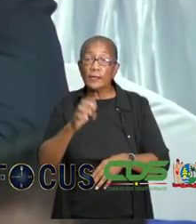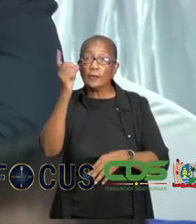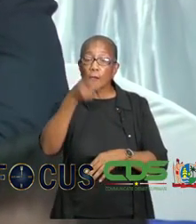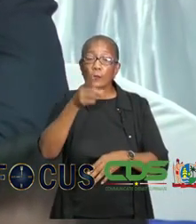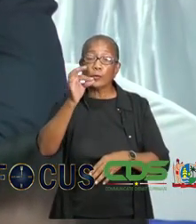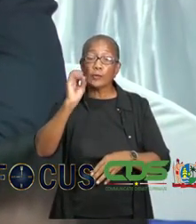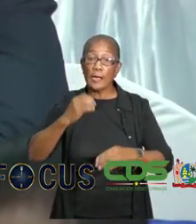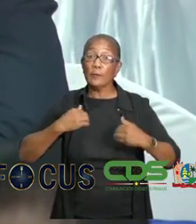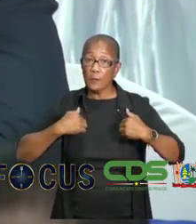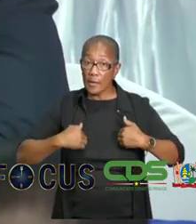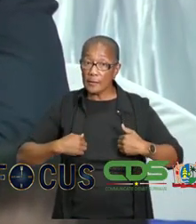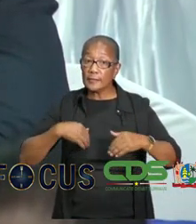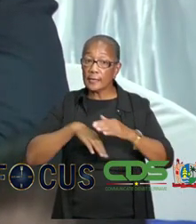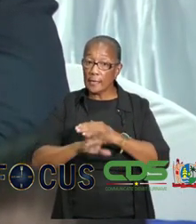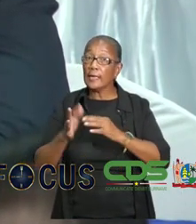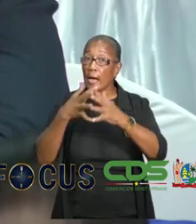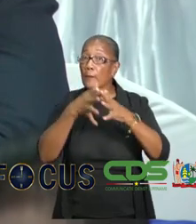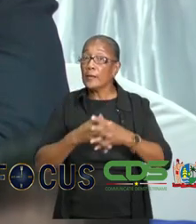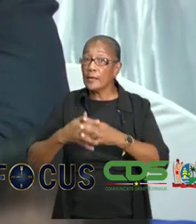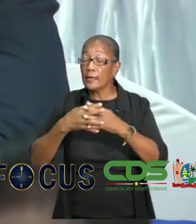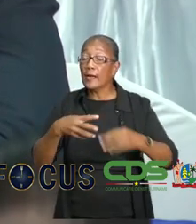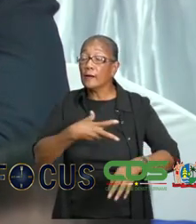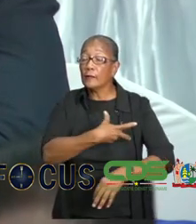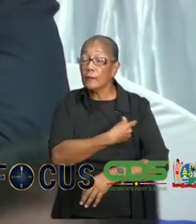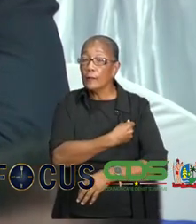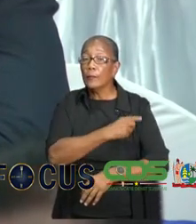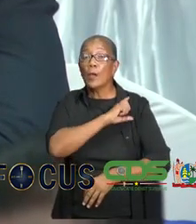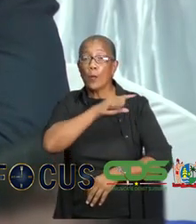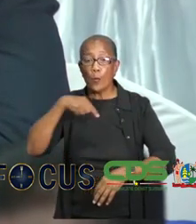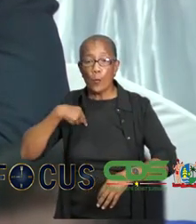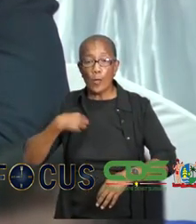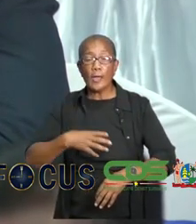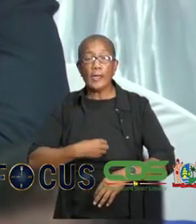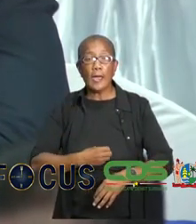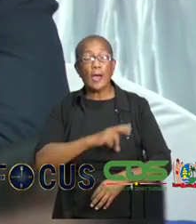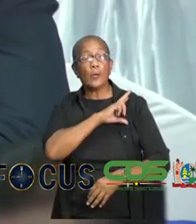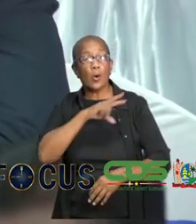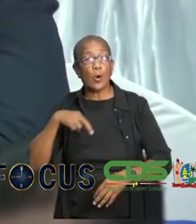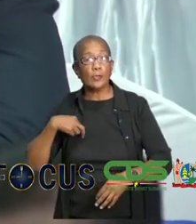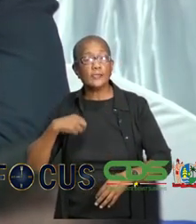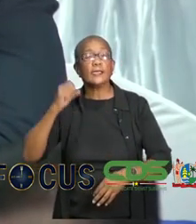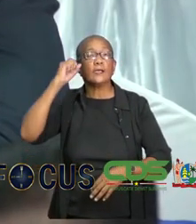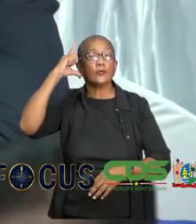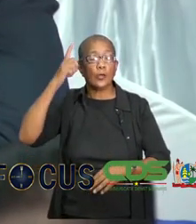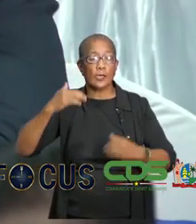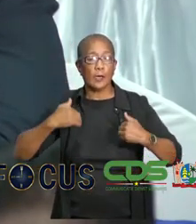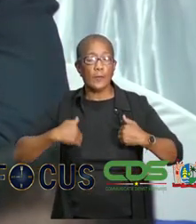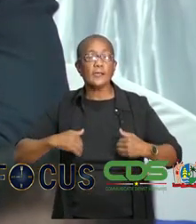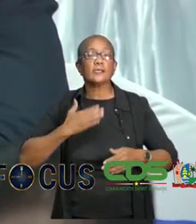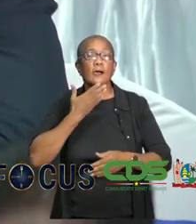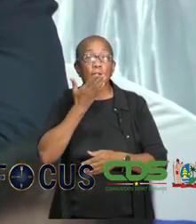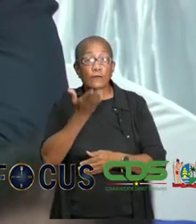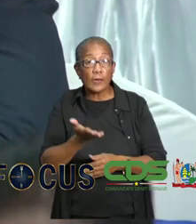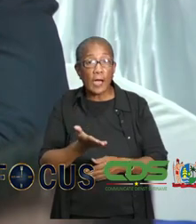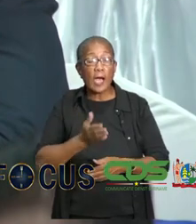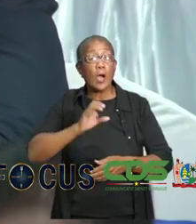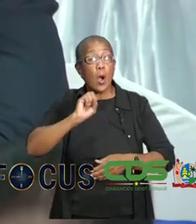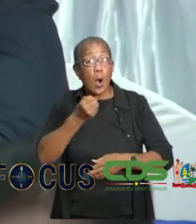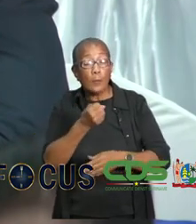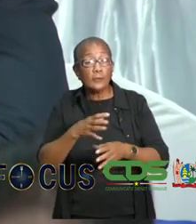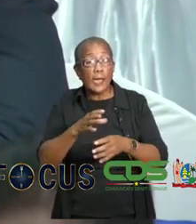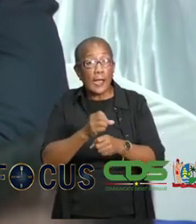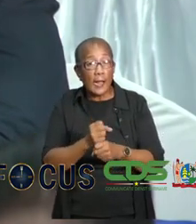volledig gevaccineerd zijn. Dus wij hebben onze deskundigen ook gevraagd. De grootste obstructie is namelijk nog een